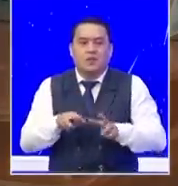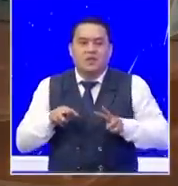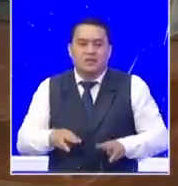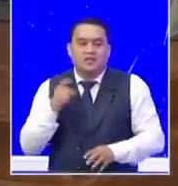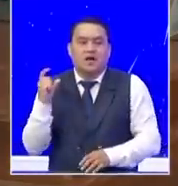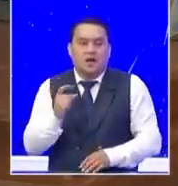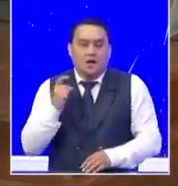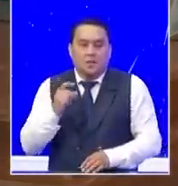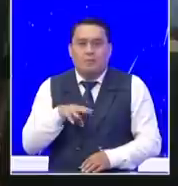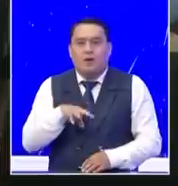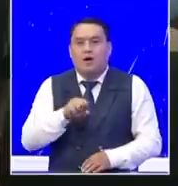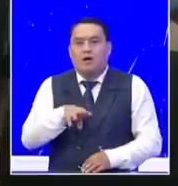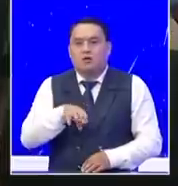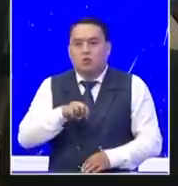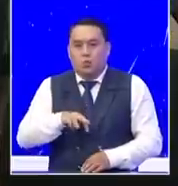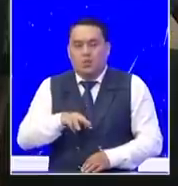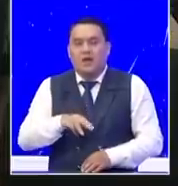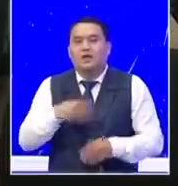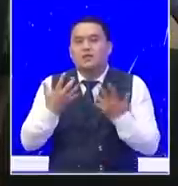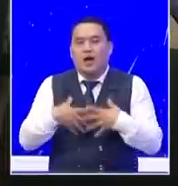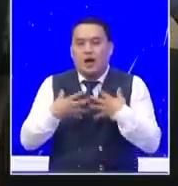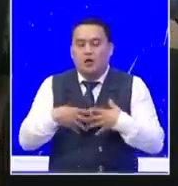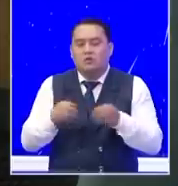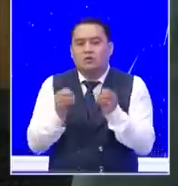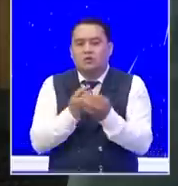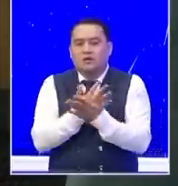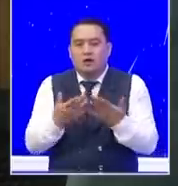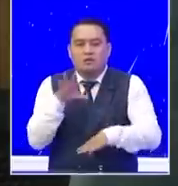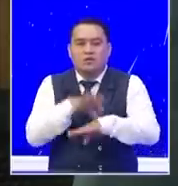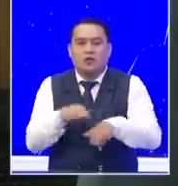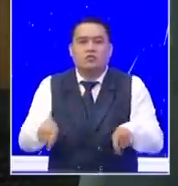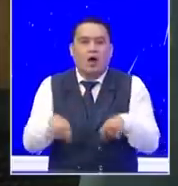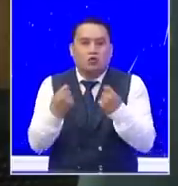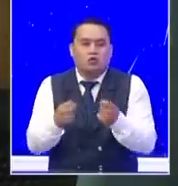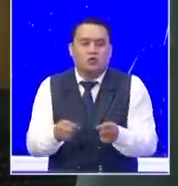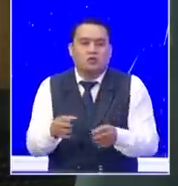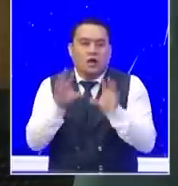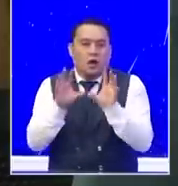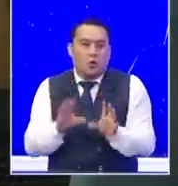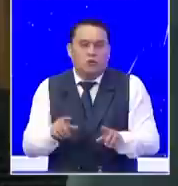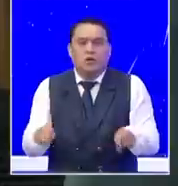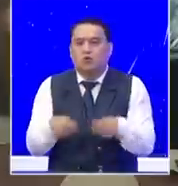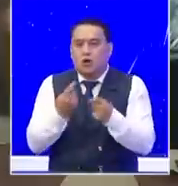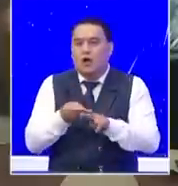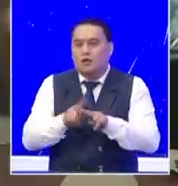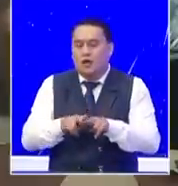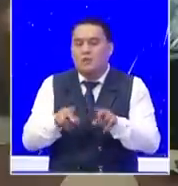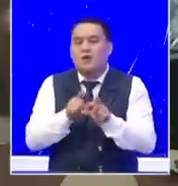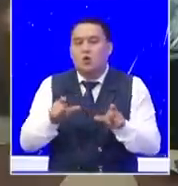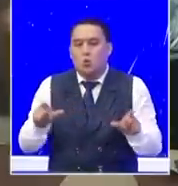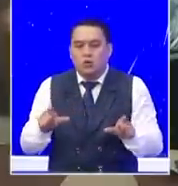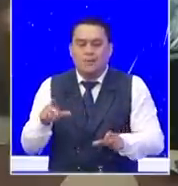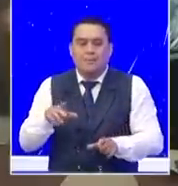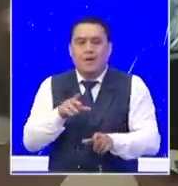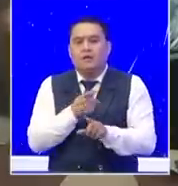природных ресурсов Магзум Мирзагалиев. На счету у лесничего десятки задержанных нарушителей предохранных законов. Именно благодаря таким людям жители